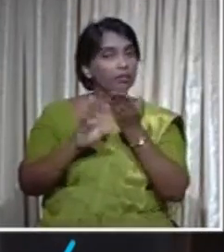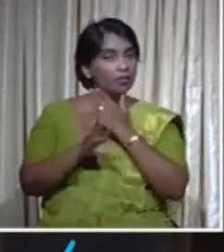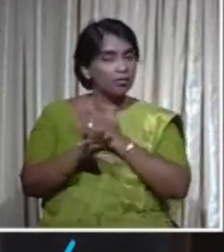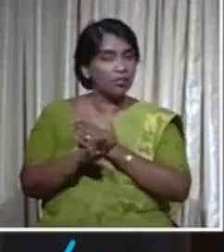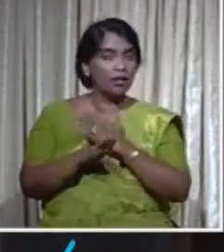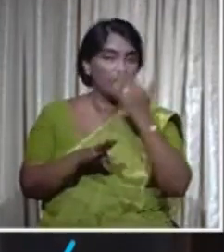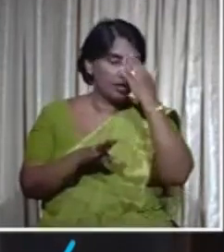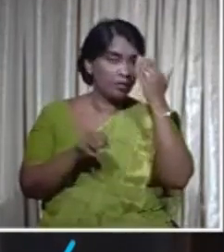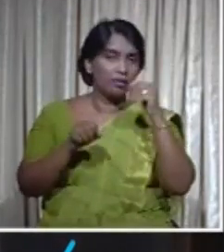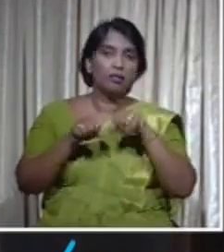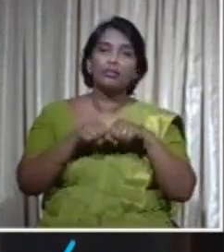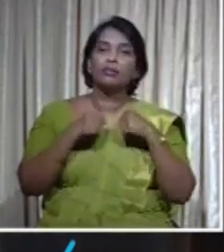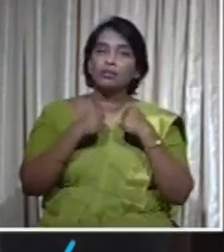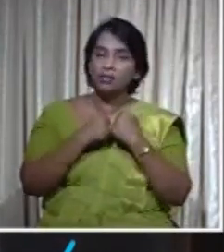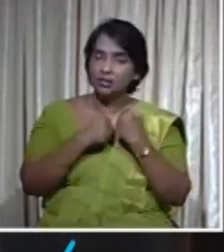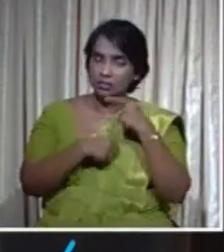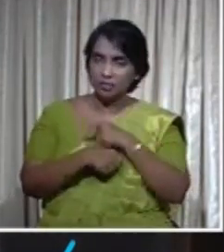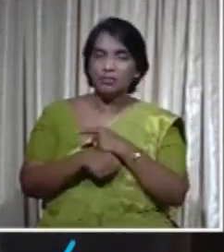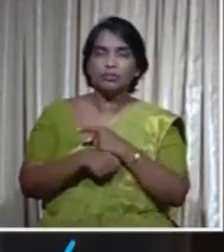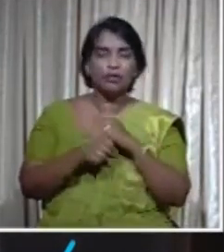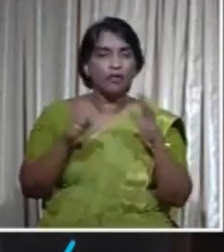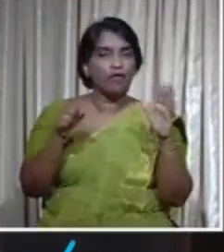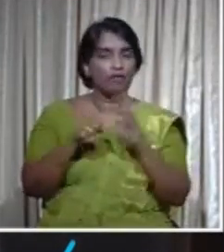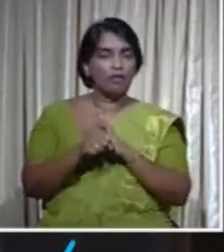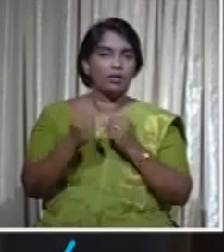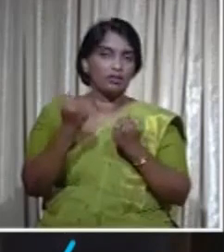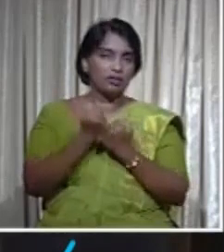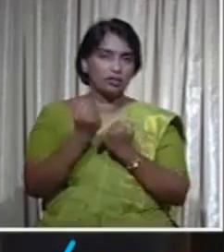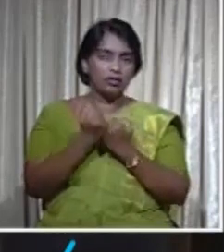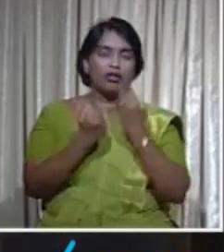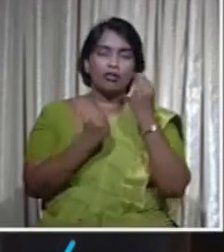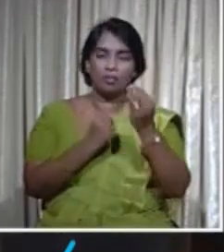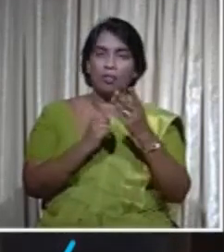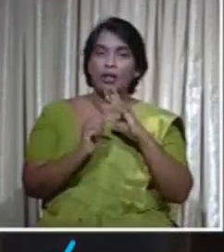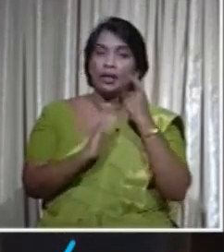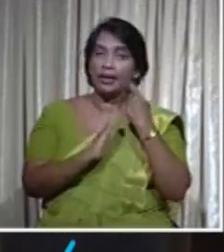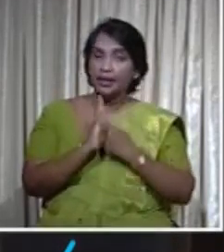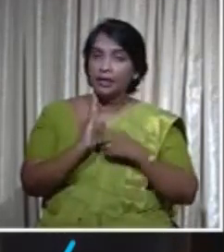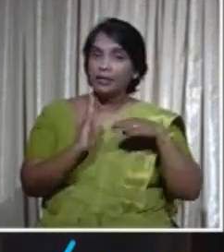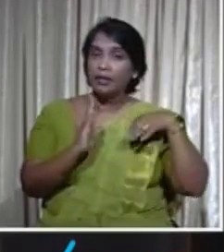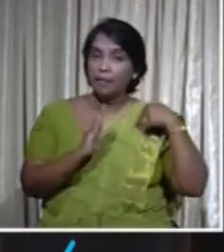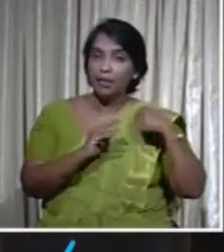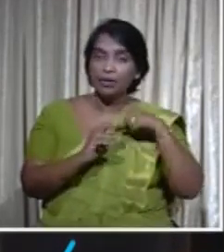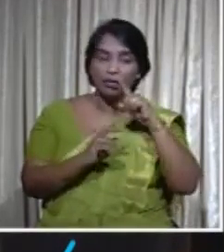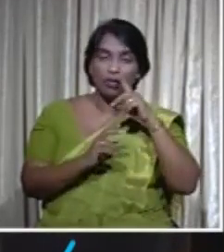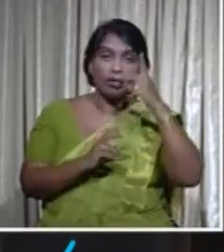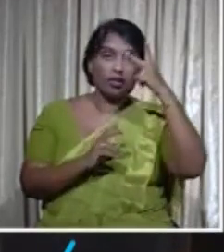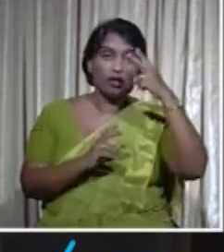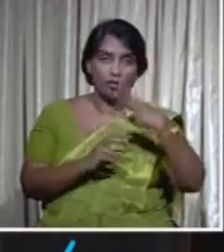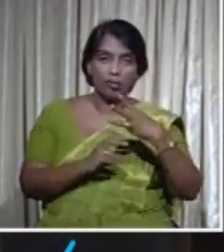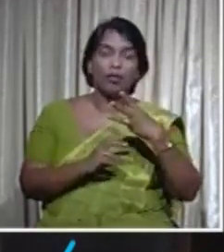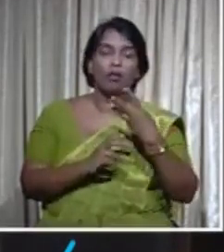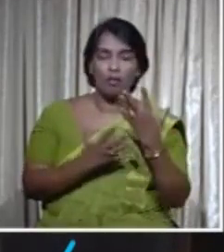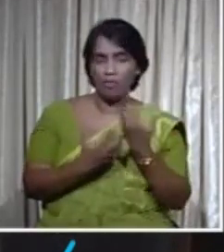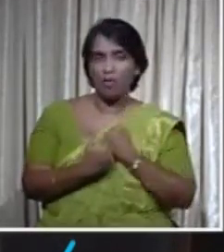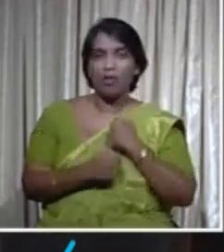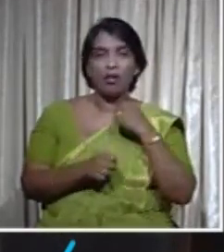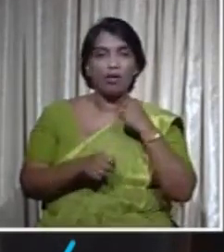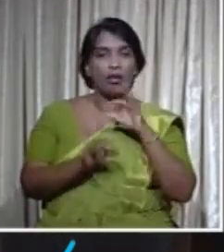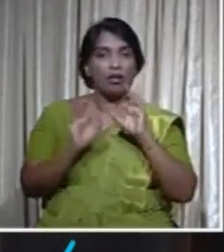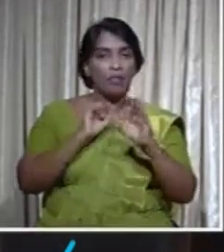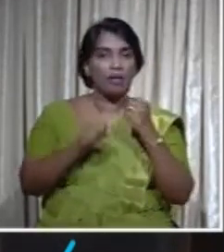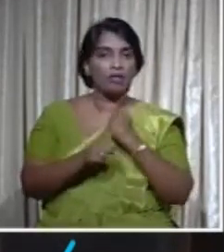मेटिवरण संधानेट संपूर्ण सहयोगी दुना नीतिपति तुणे यहां